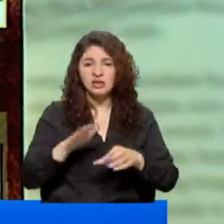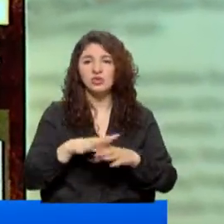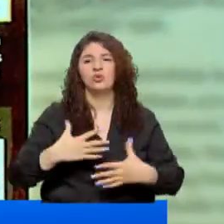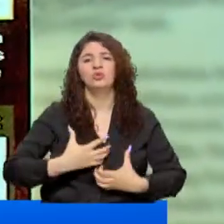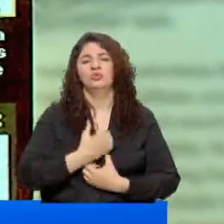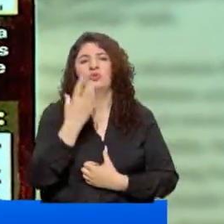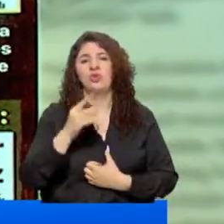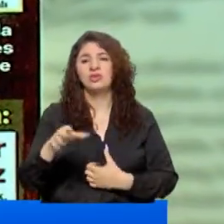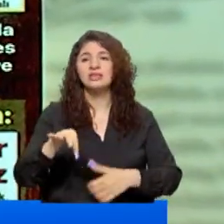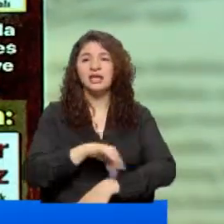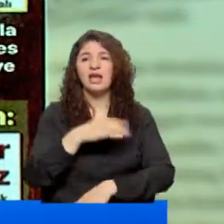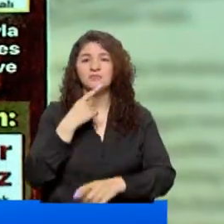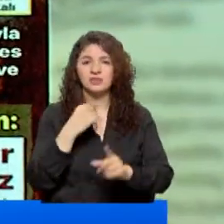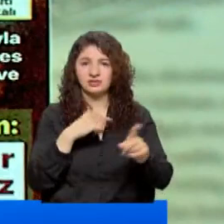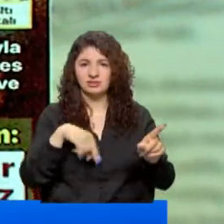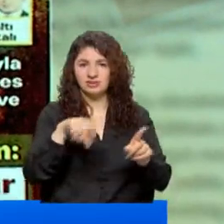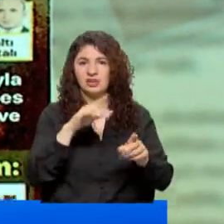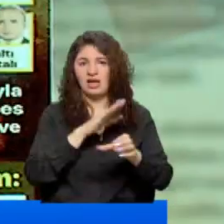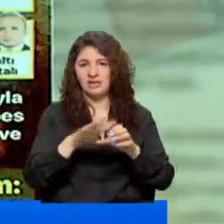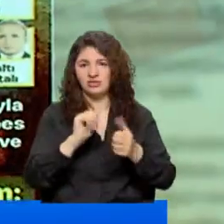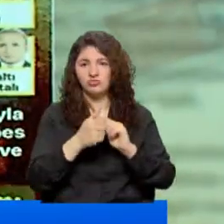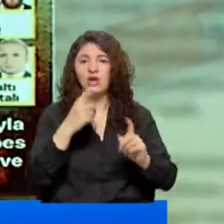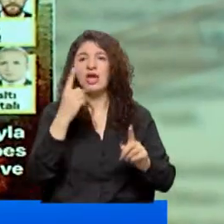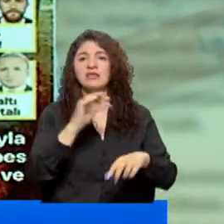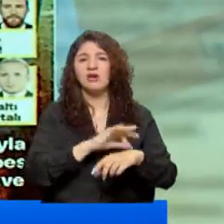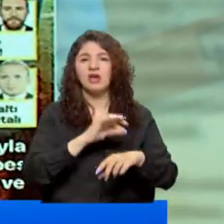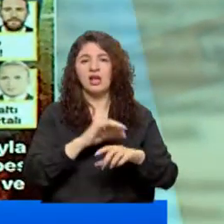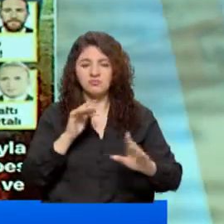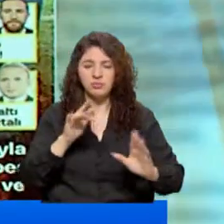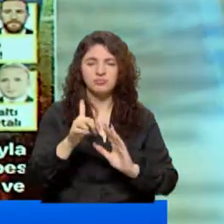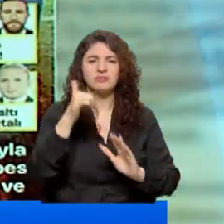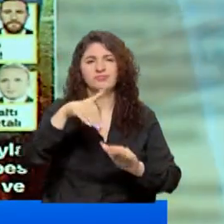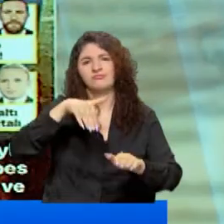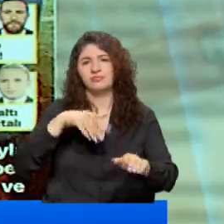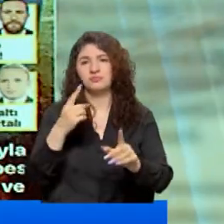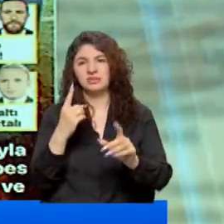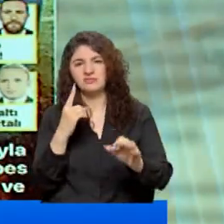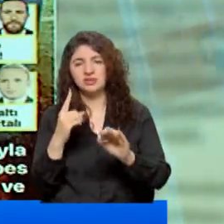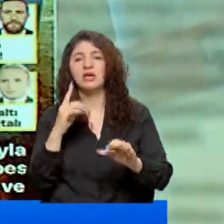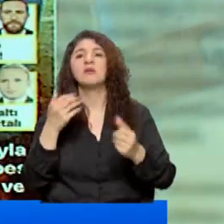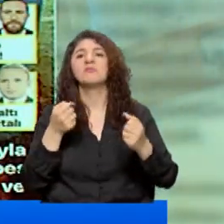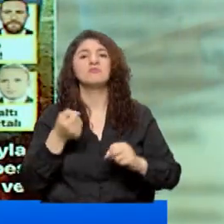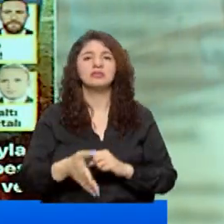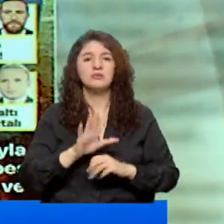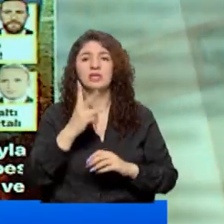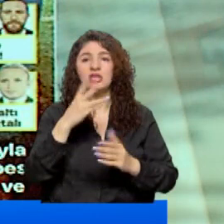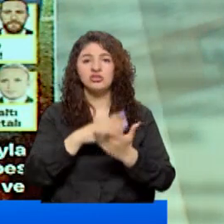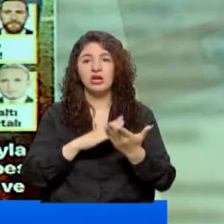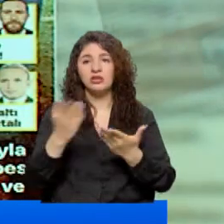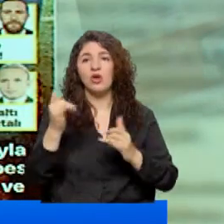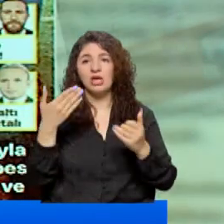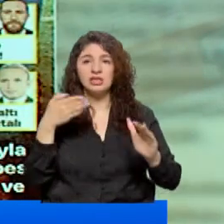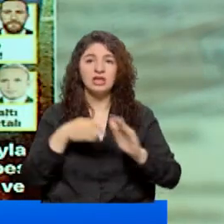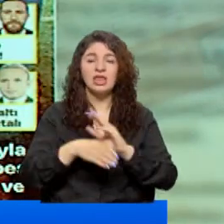yaşadı sarı-kırmızılılar henüz maçın ilk dakikasında Kiper Affeyle geriye düşse de pes etmedi ikinci yarıda oyuna giren